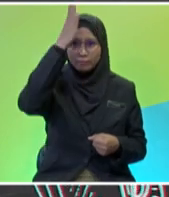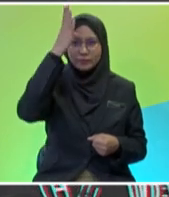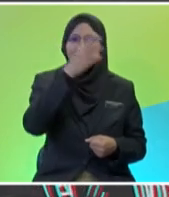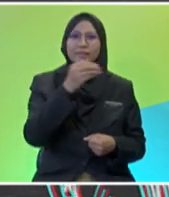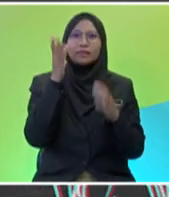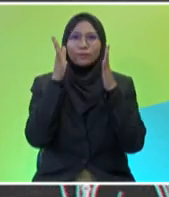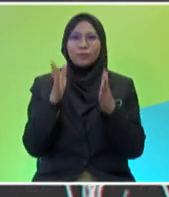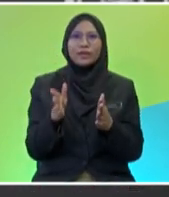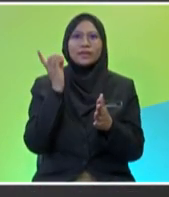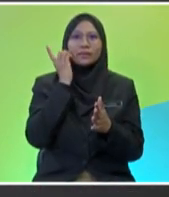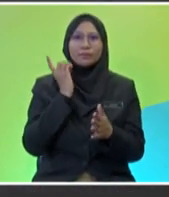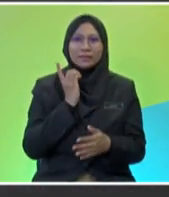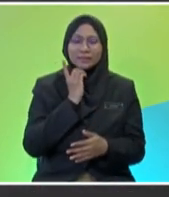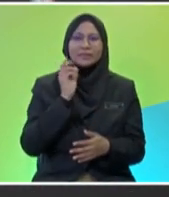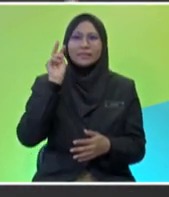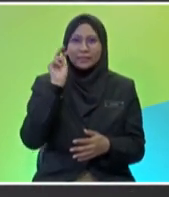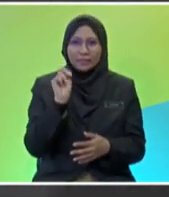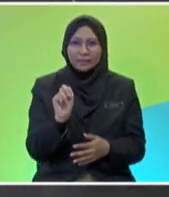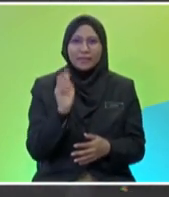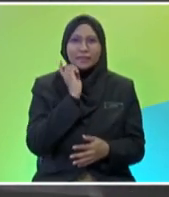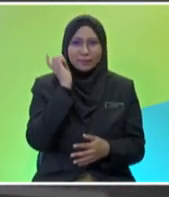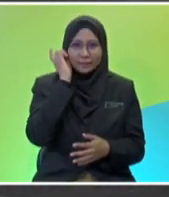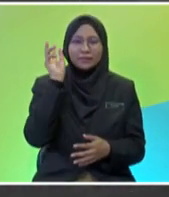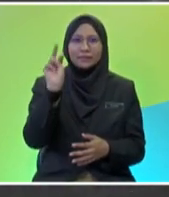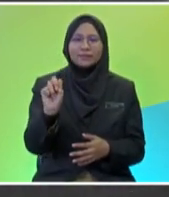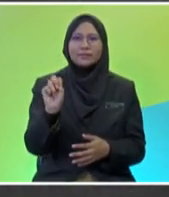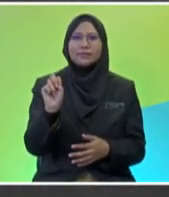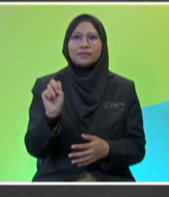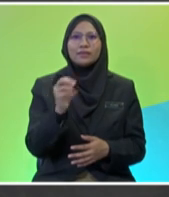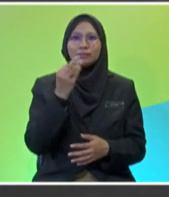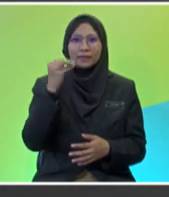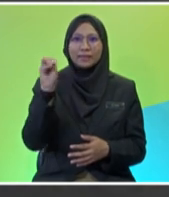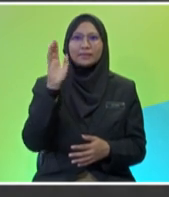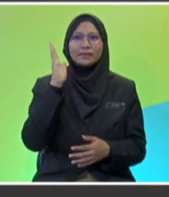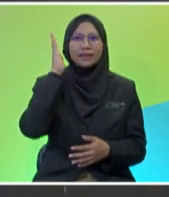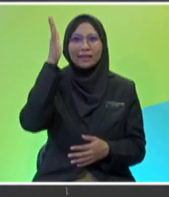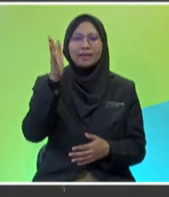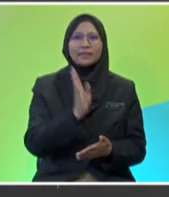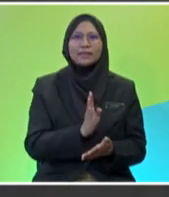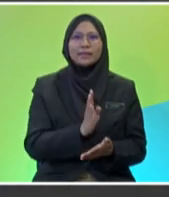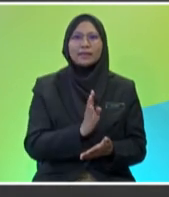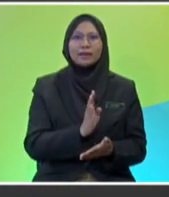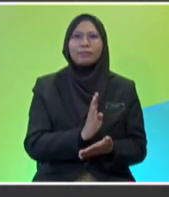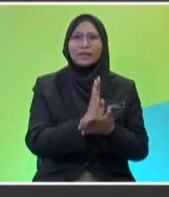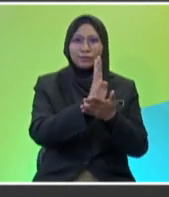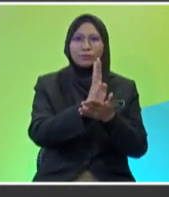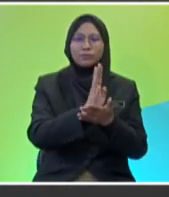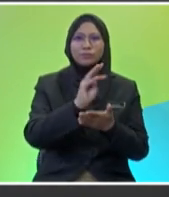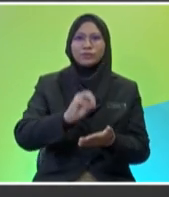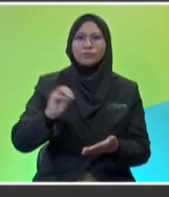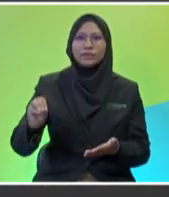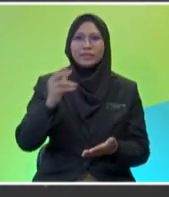dewasa inilah yang membantu membimbing murid-murid untuk penggunaan tali yang tersebut Kenapa untuk memastikan kembali percayaan